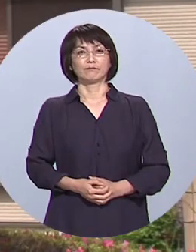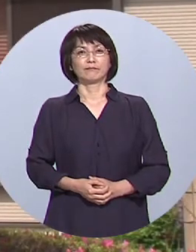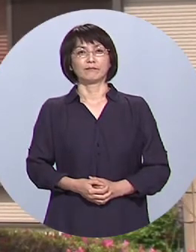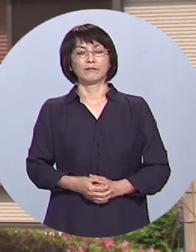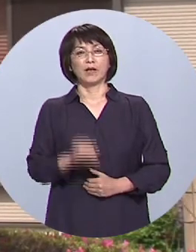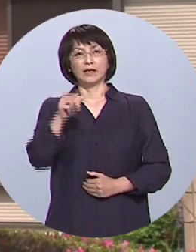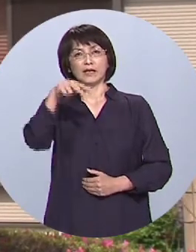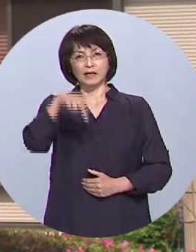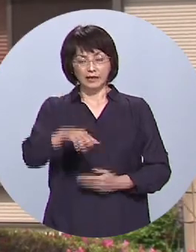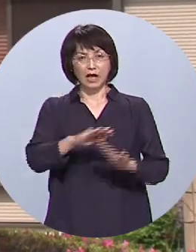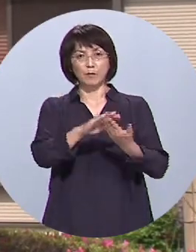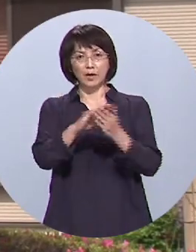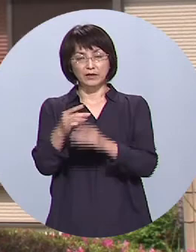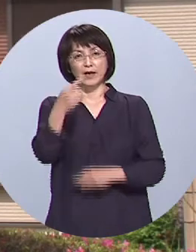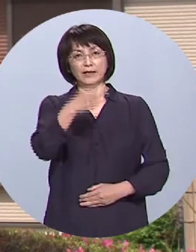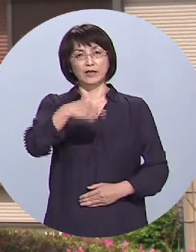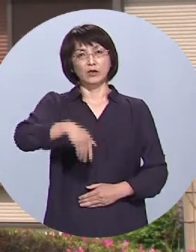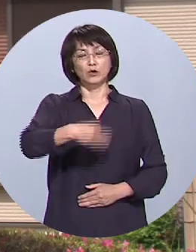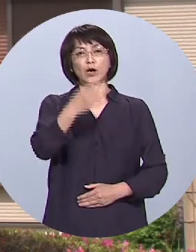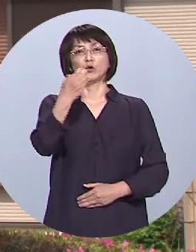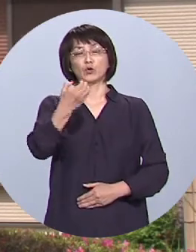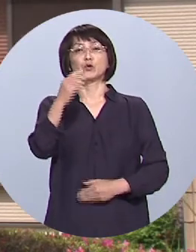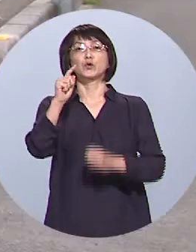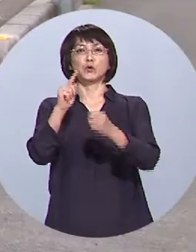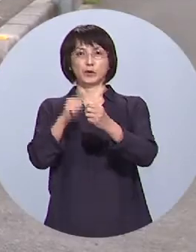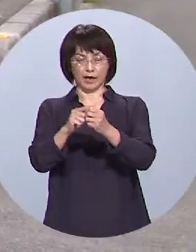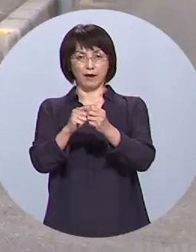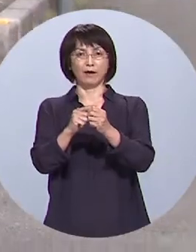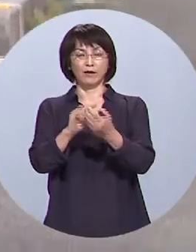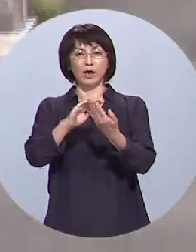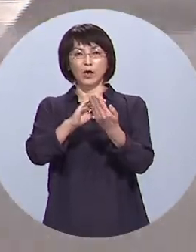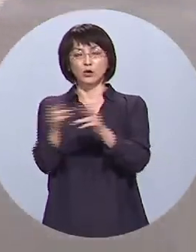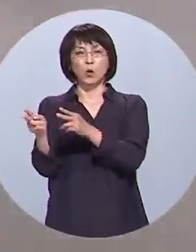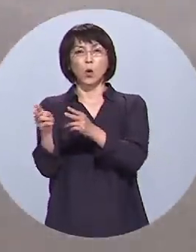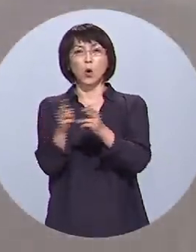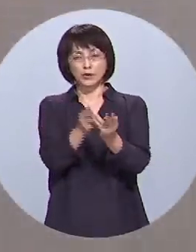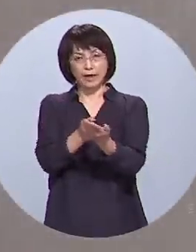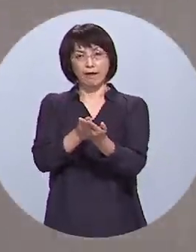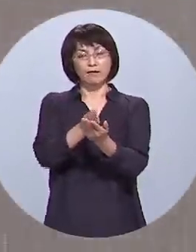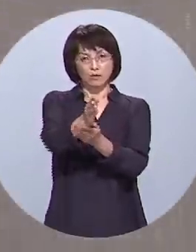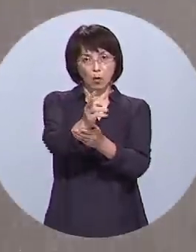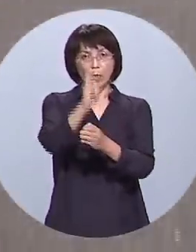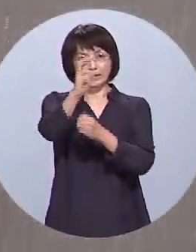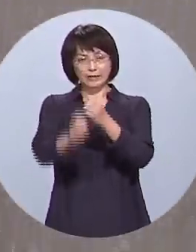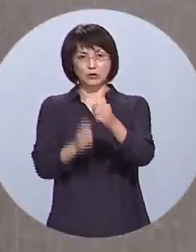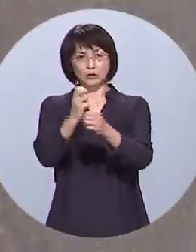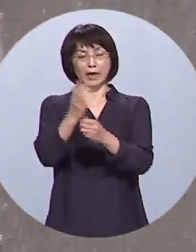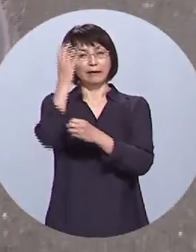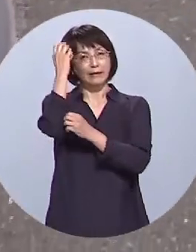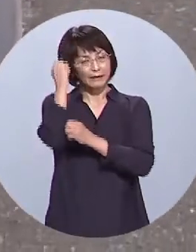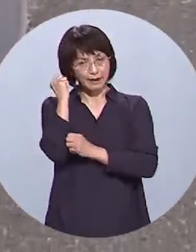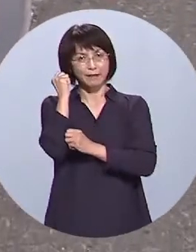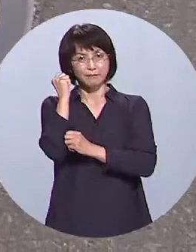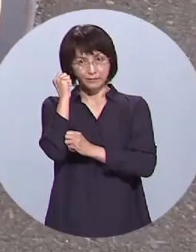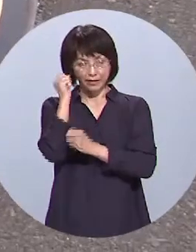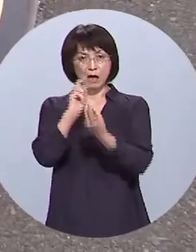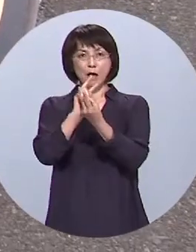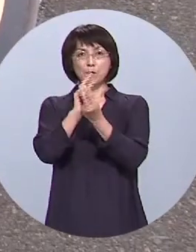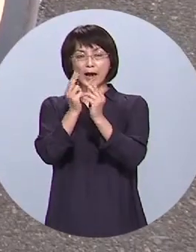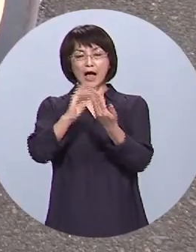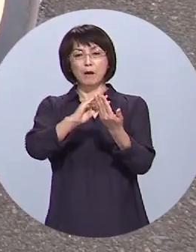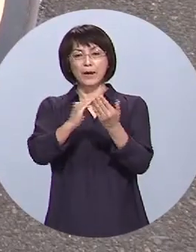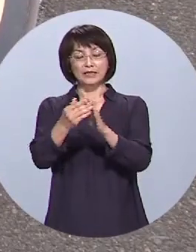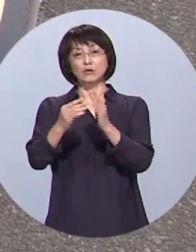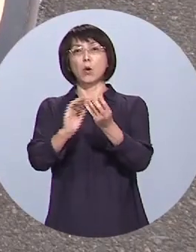伊那町は1990年に調整志向20周年の記念としてバラが町の花に制定されました